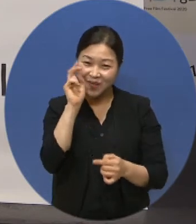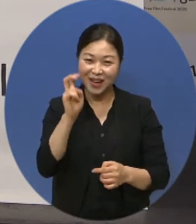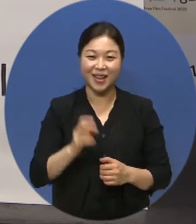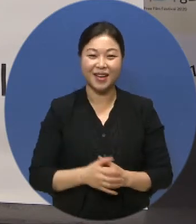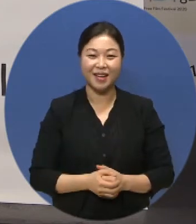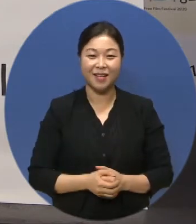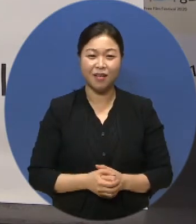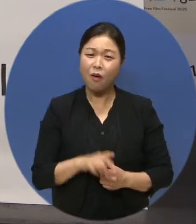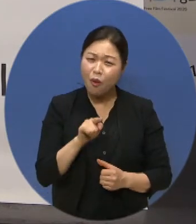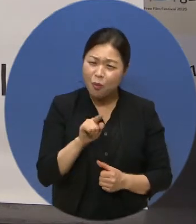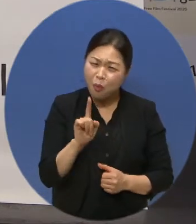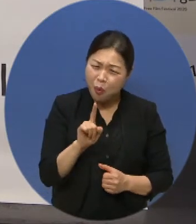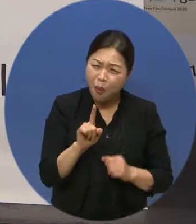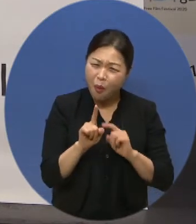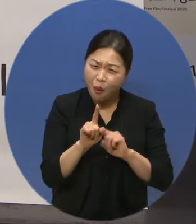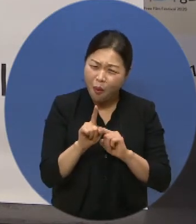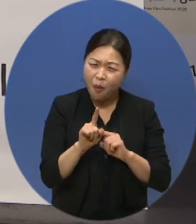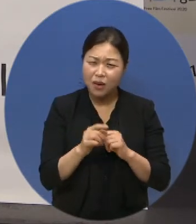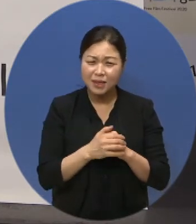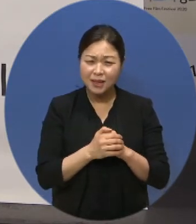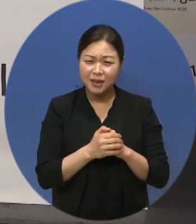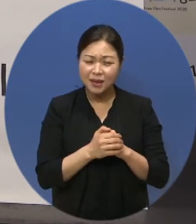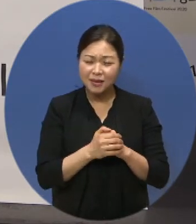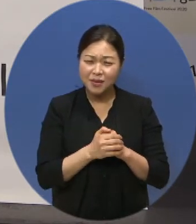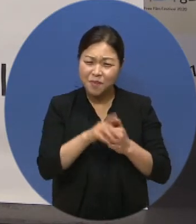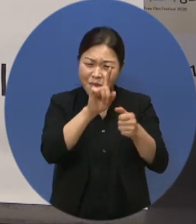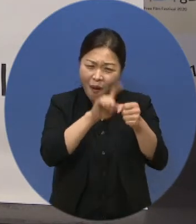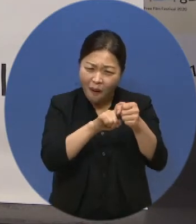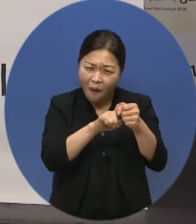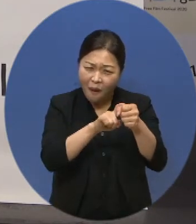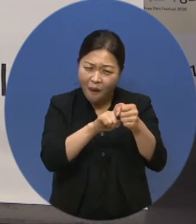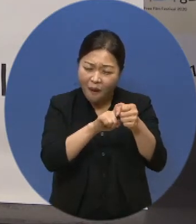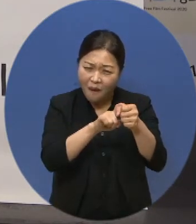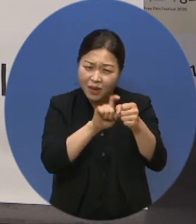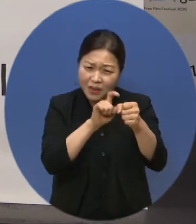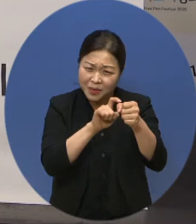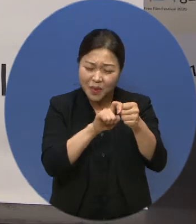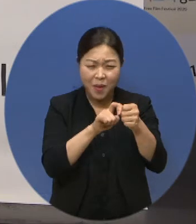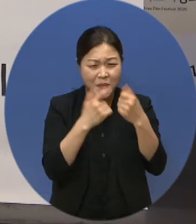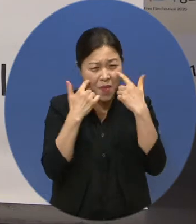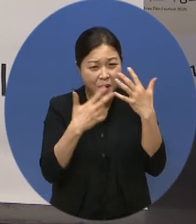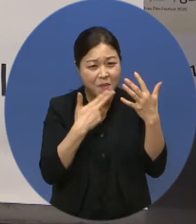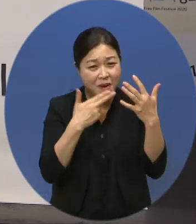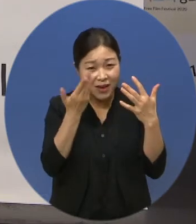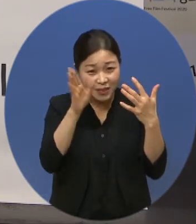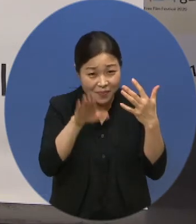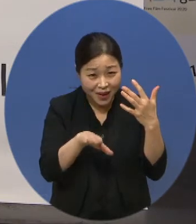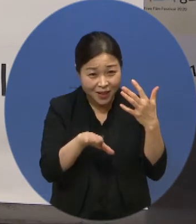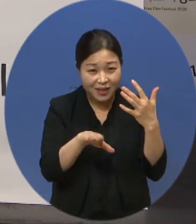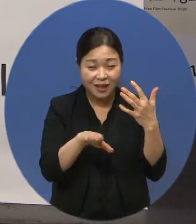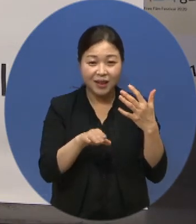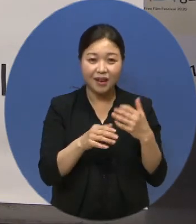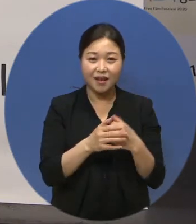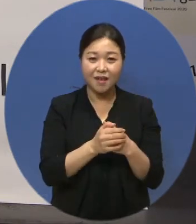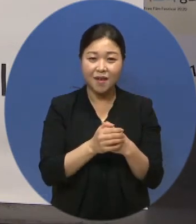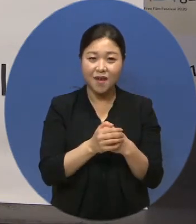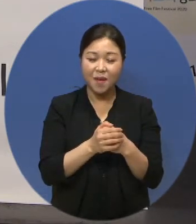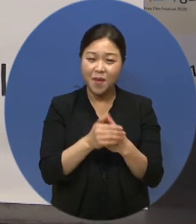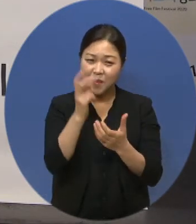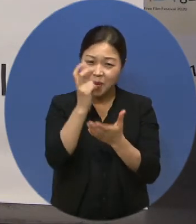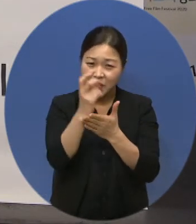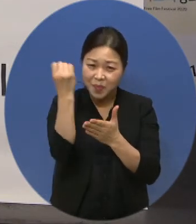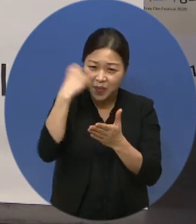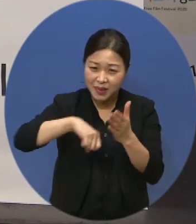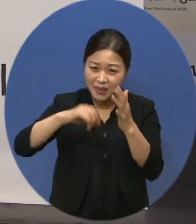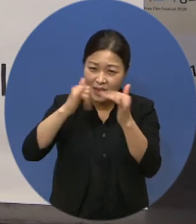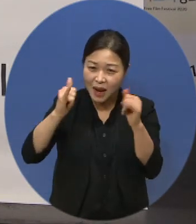했거든요. 분명히 무언가 근데 의도는 사실 정확치 않지만 분명히 법을 좀 어기는